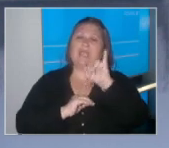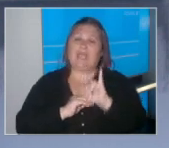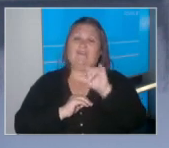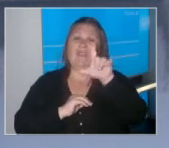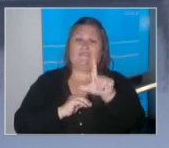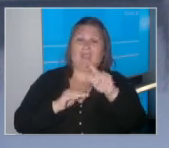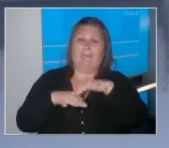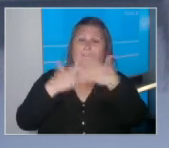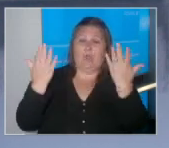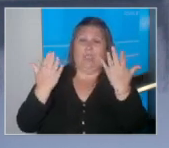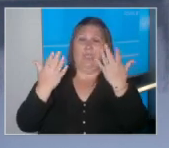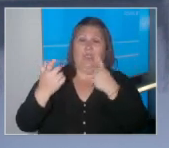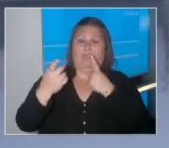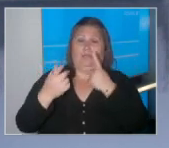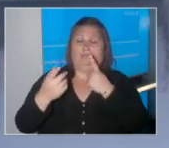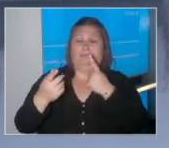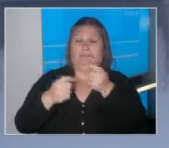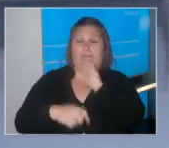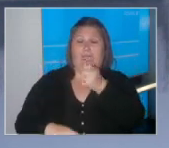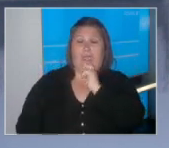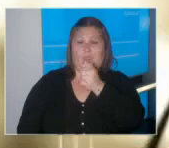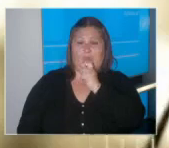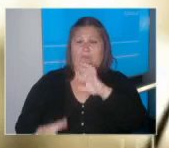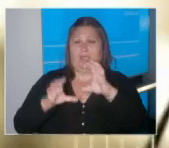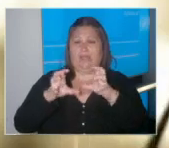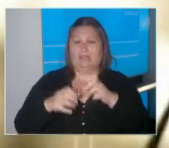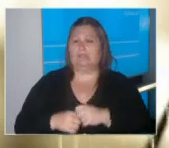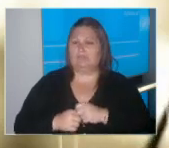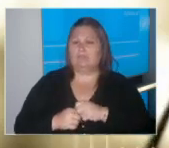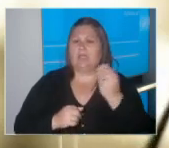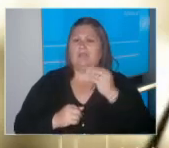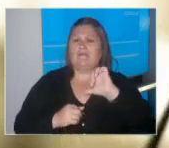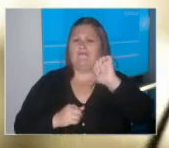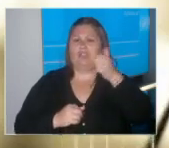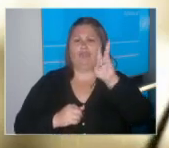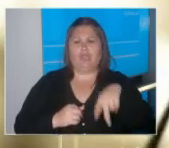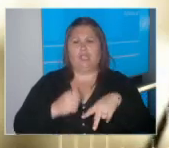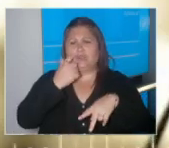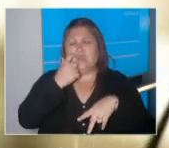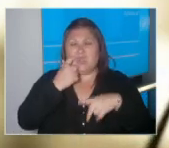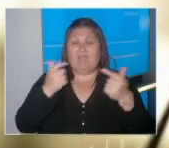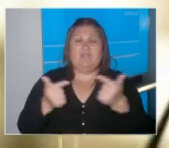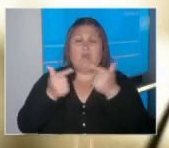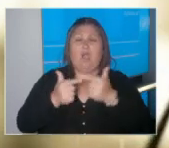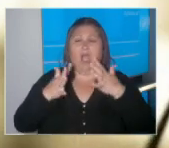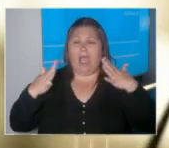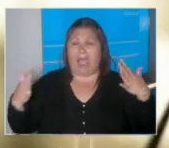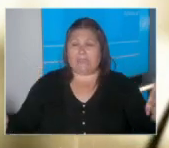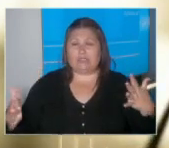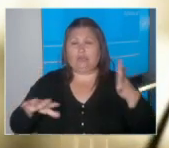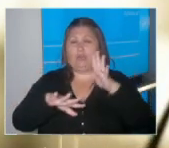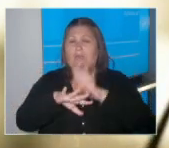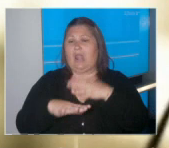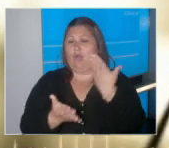הבוקר בראיון לאודי סגל ודוריה למפל בגלי צהל. קודם כל, יש ויכוח עצום על העובדות. לא היו סיגרים. אין